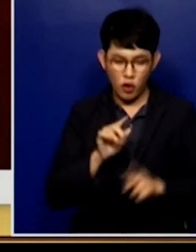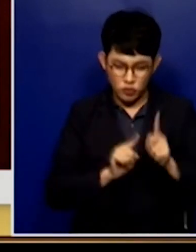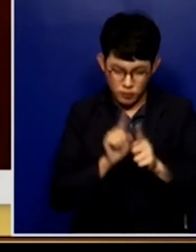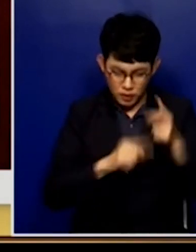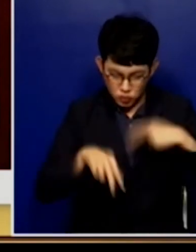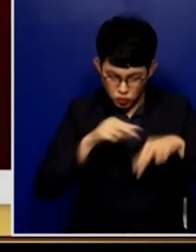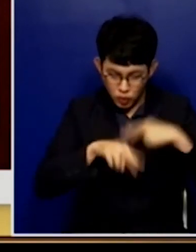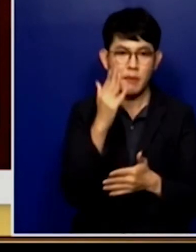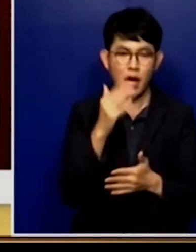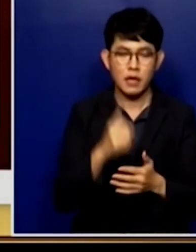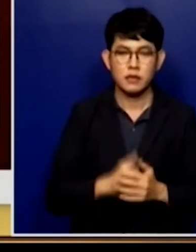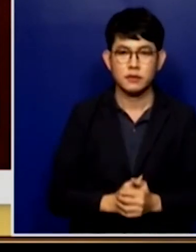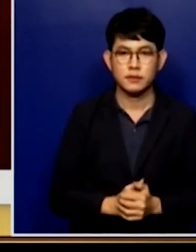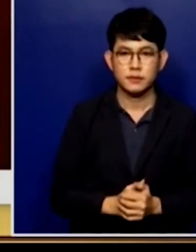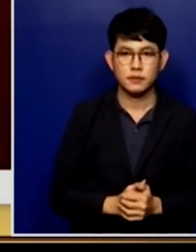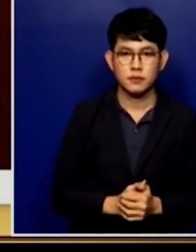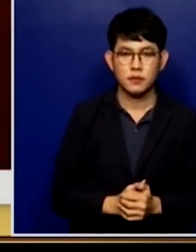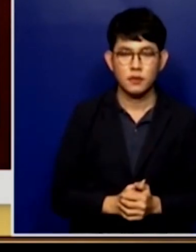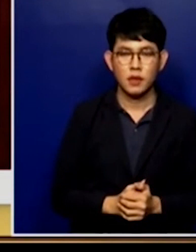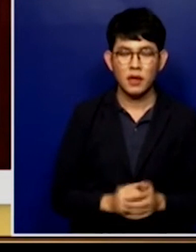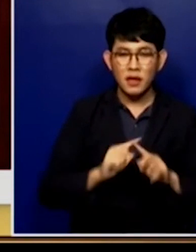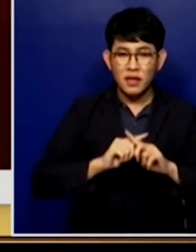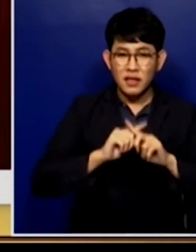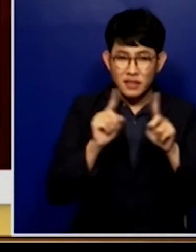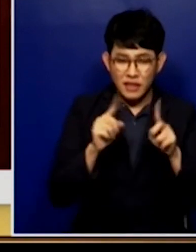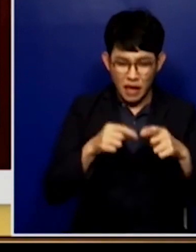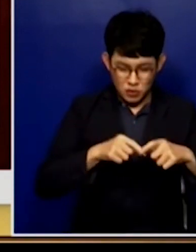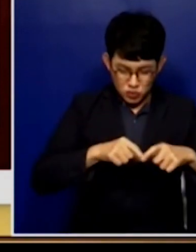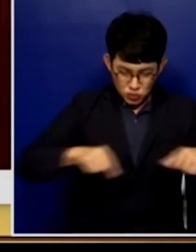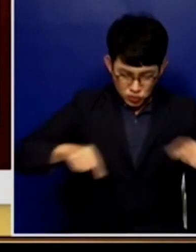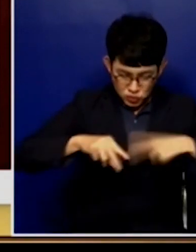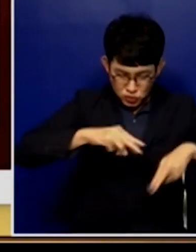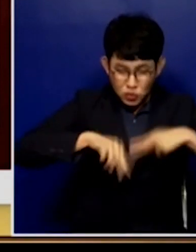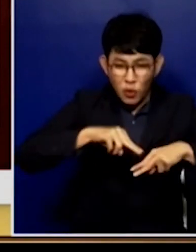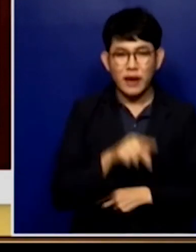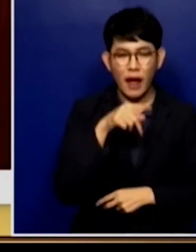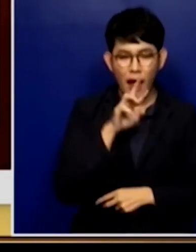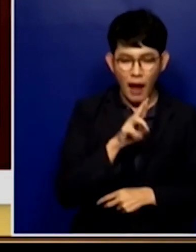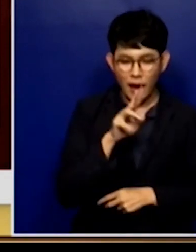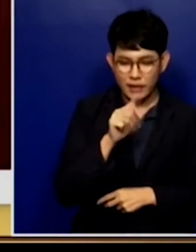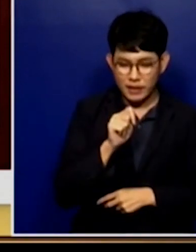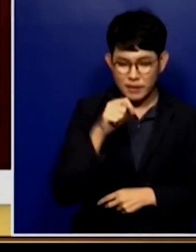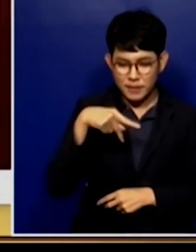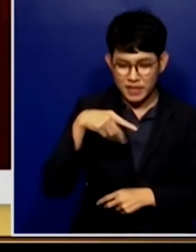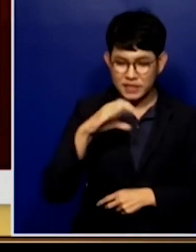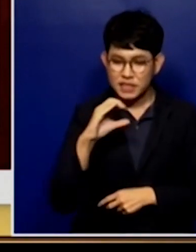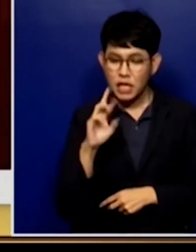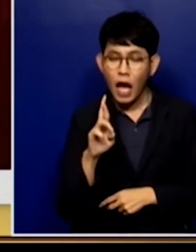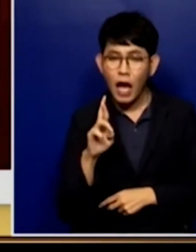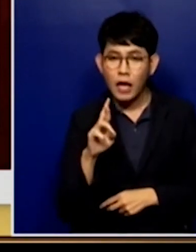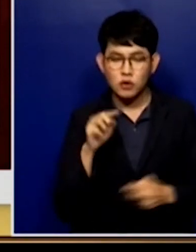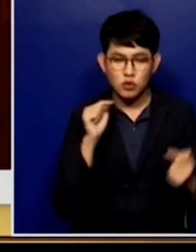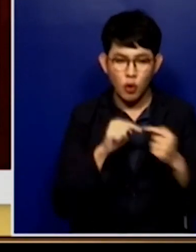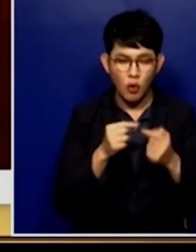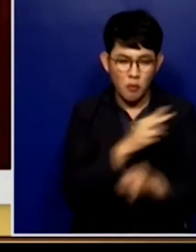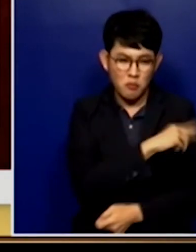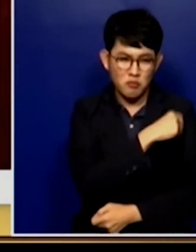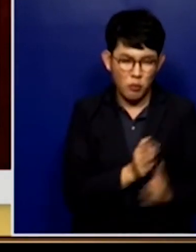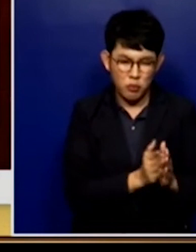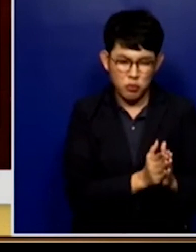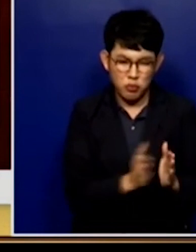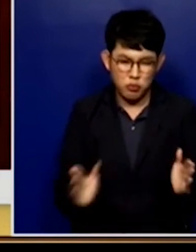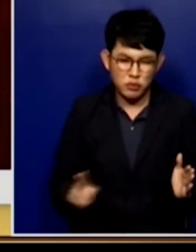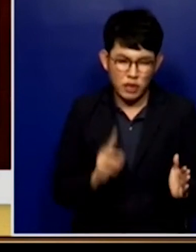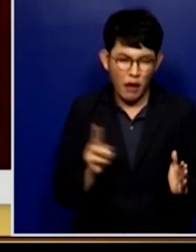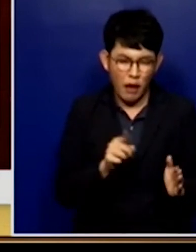แล้พบว่าไม่ผ่านทังทั้งที่ชุดตรวจ COVIDRT-PCRเป็นเครองมอแท์ที่มีการใช้งานมาระยะหนึ่